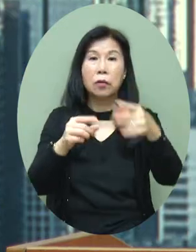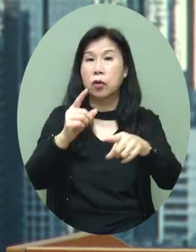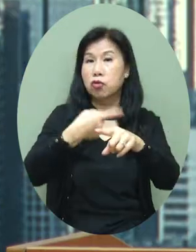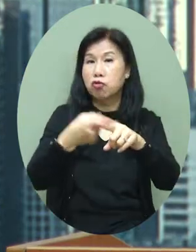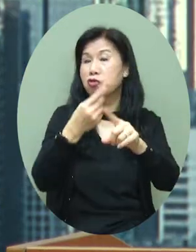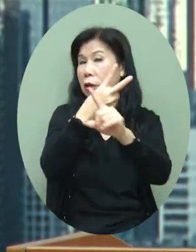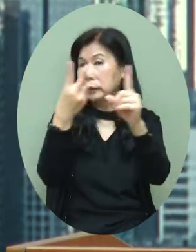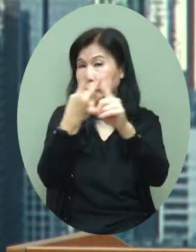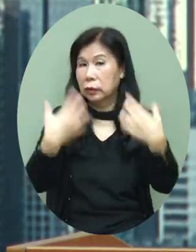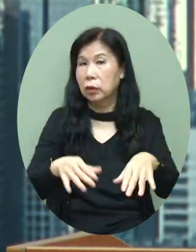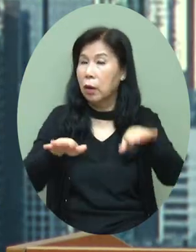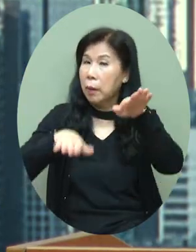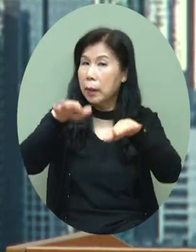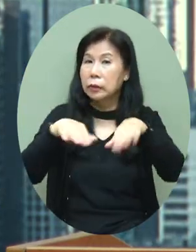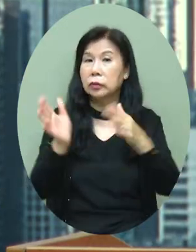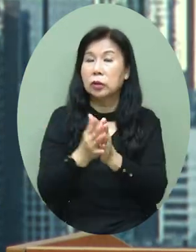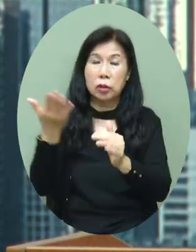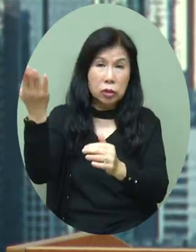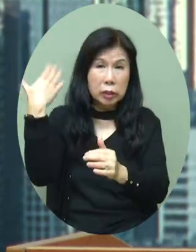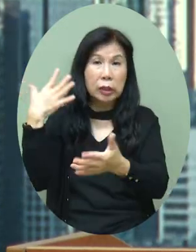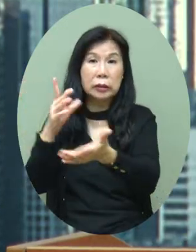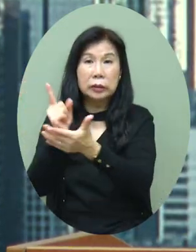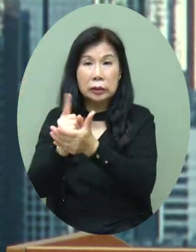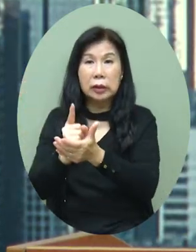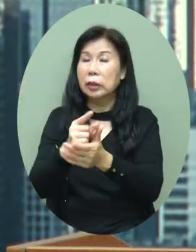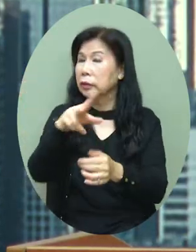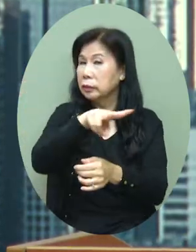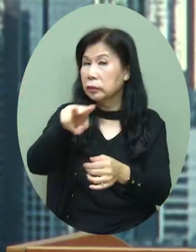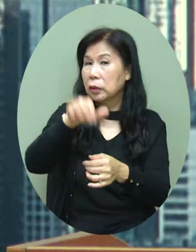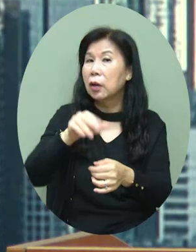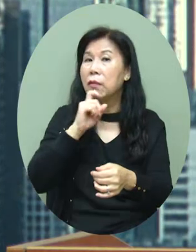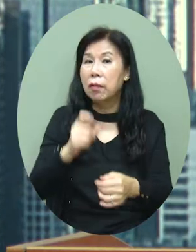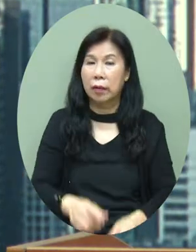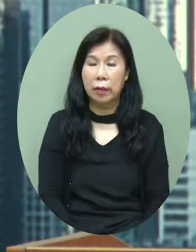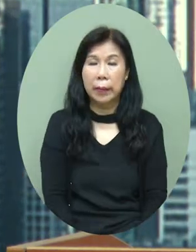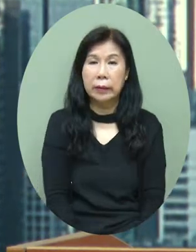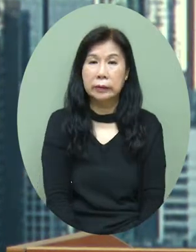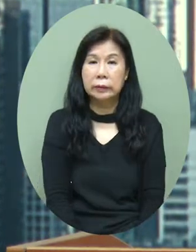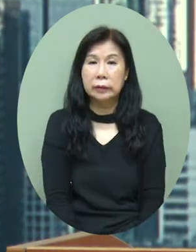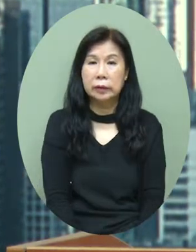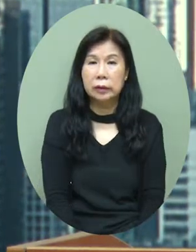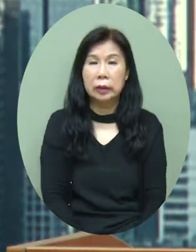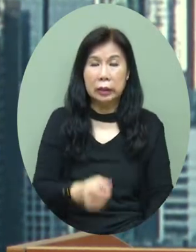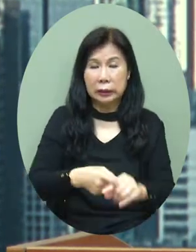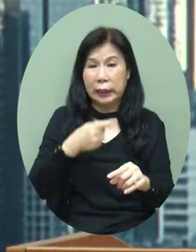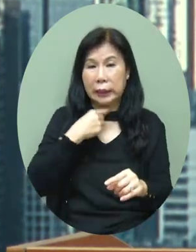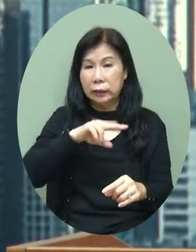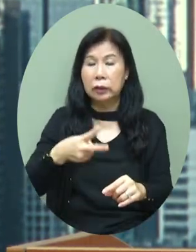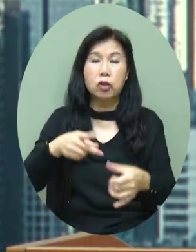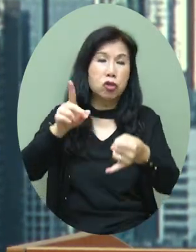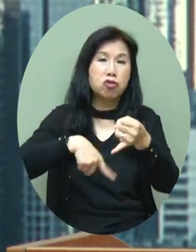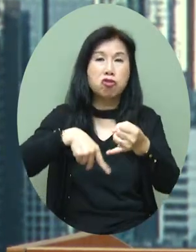the percentage increase is about 1.7%. 或者我哋答多兩位嘅問題，前面呢位女士。